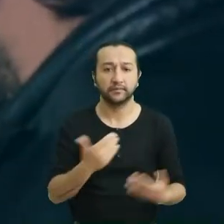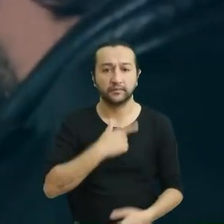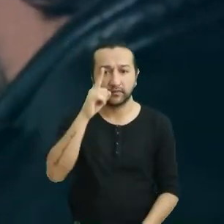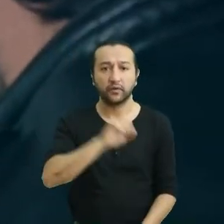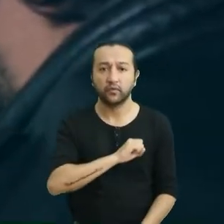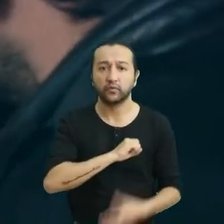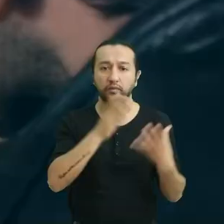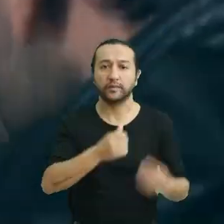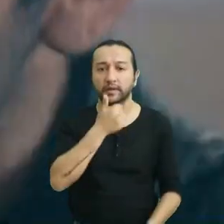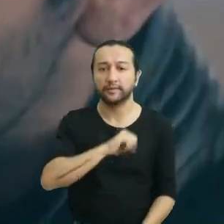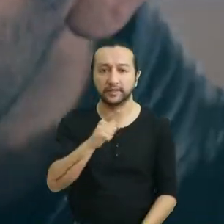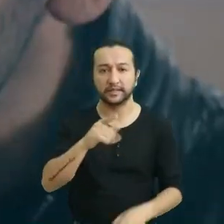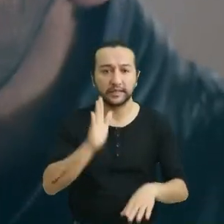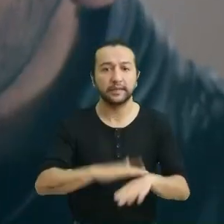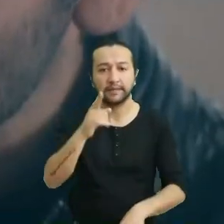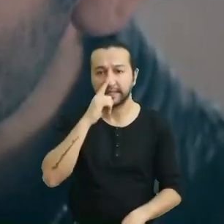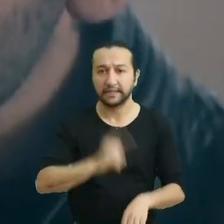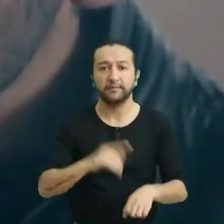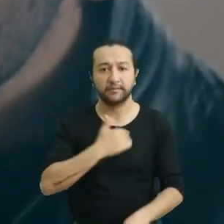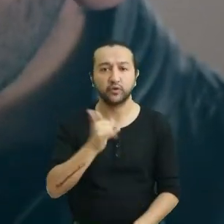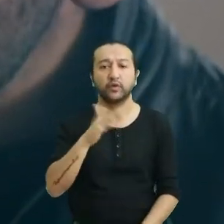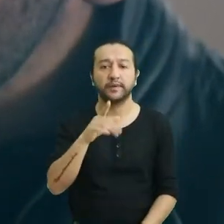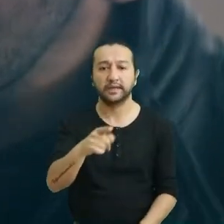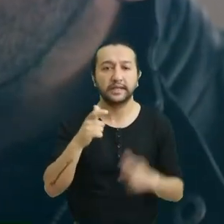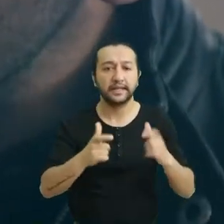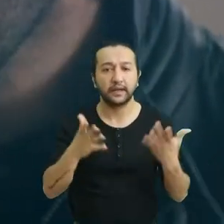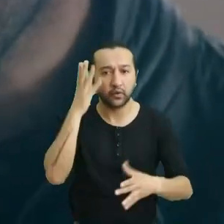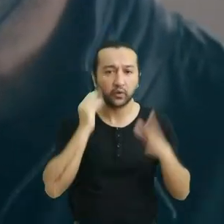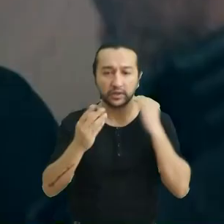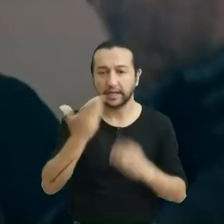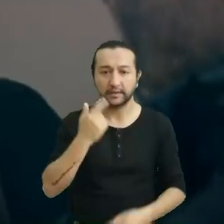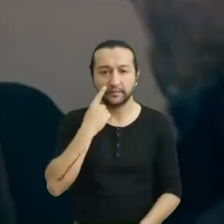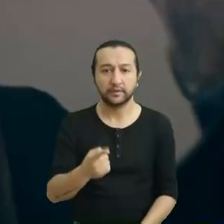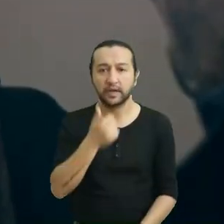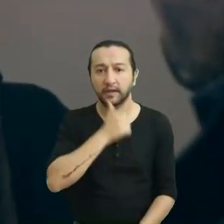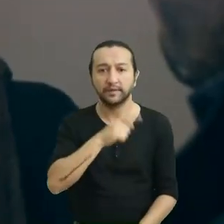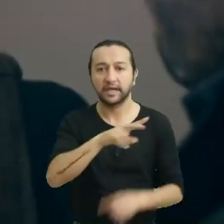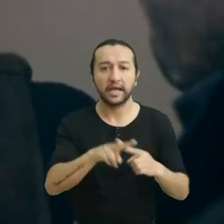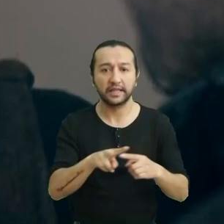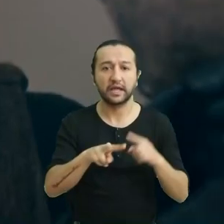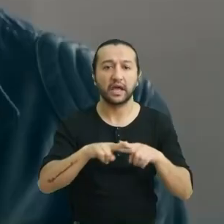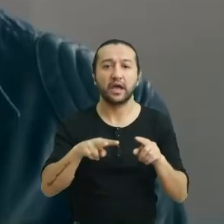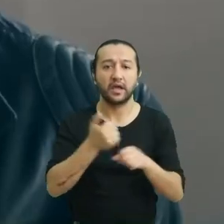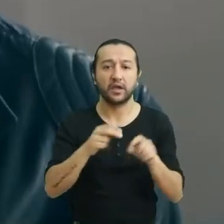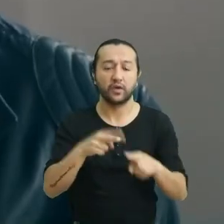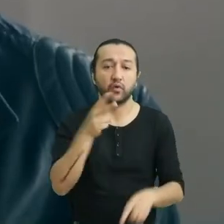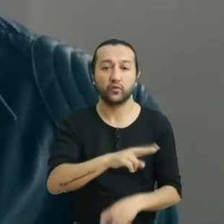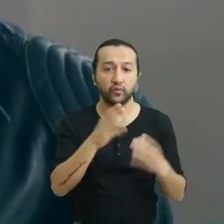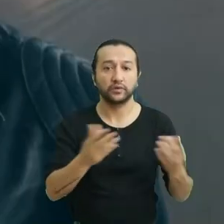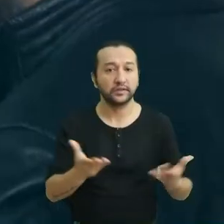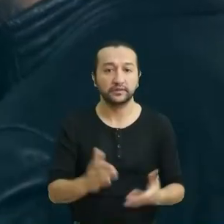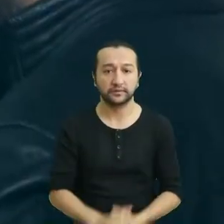vallahi korkuyorum lan. Yeme lan bizi. Neler öğrendin anlat bakalım. Abi Kadı Ağa'yı öldürdüler.